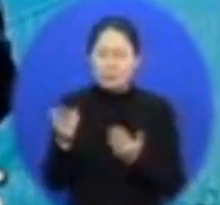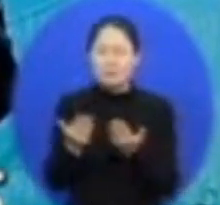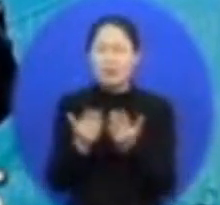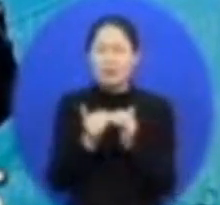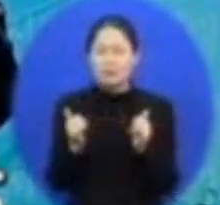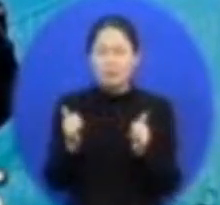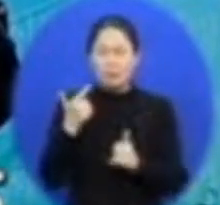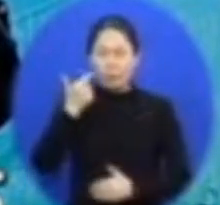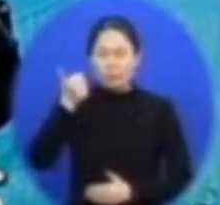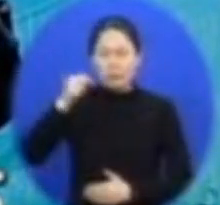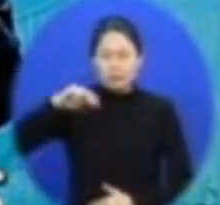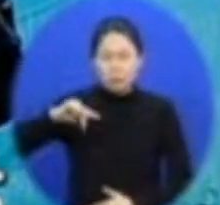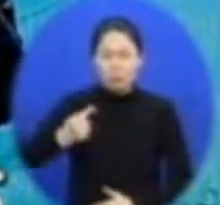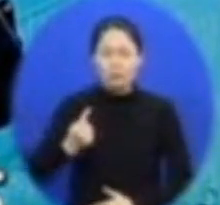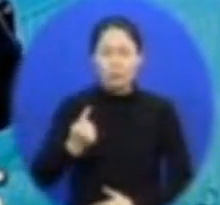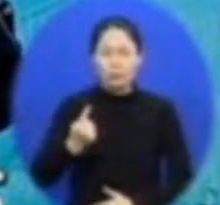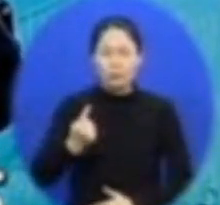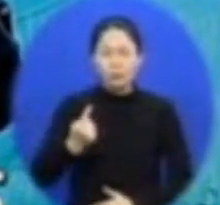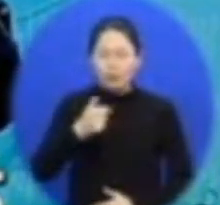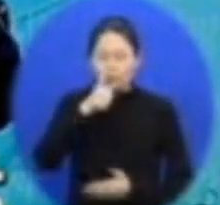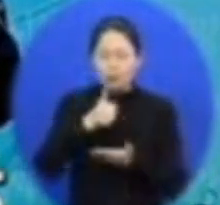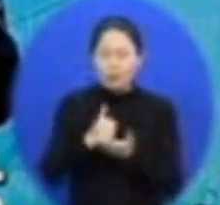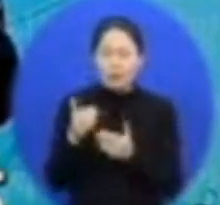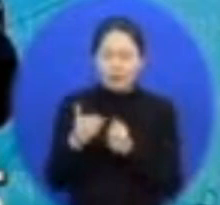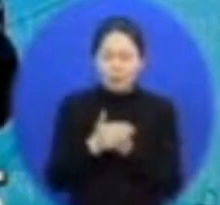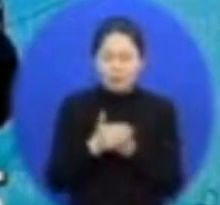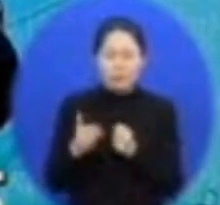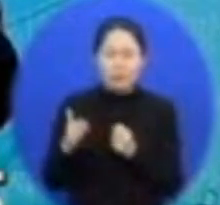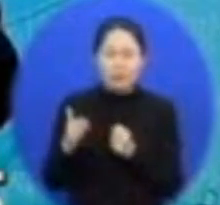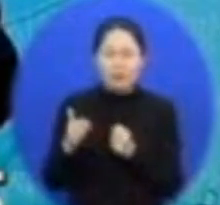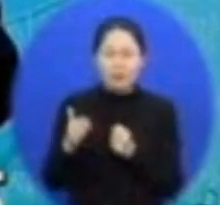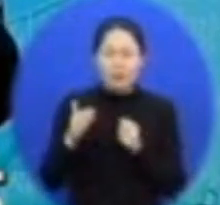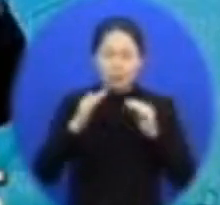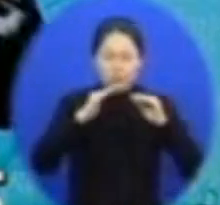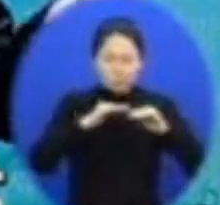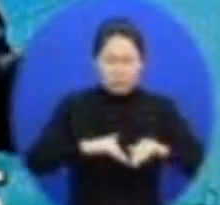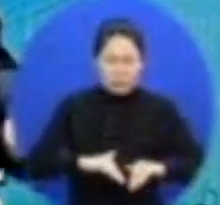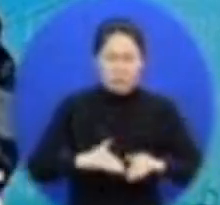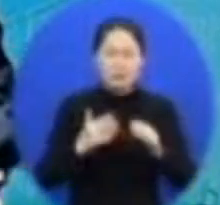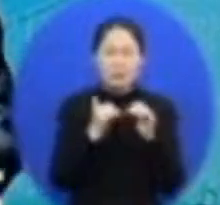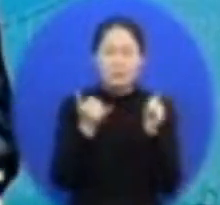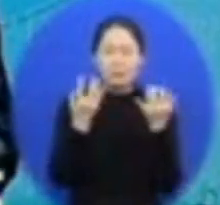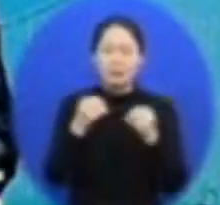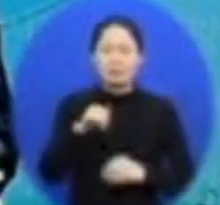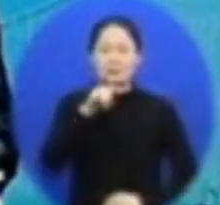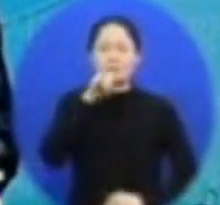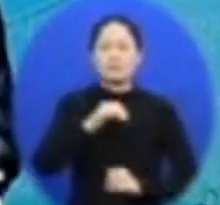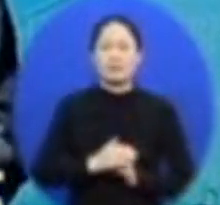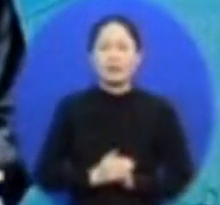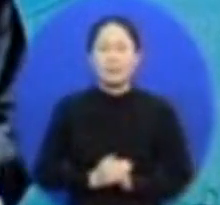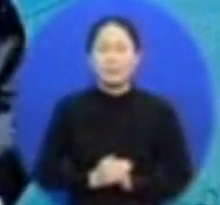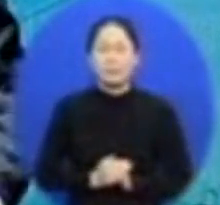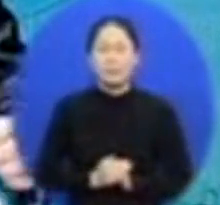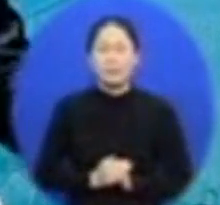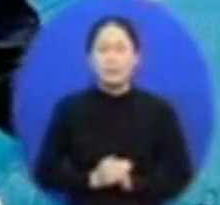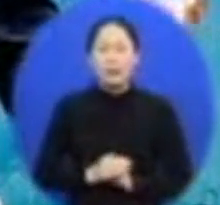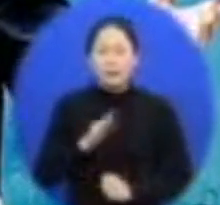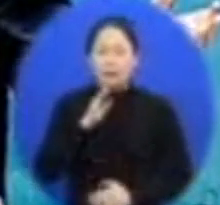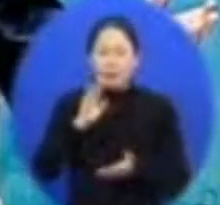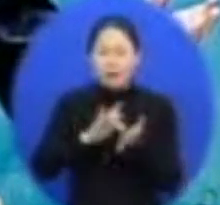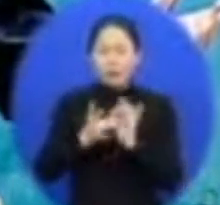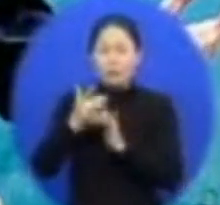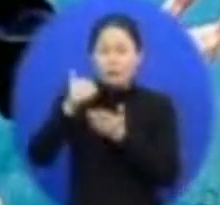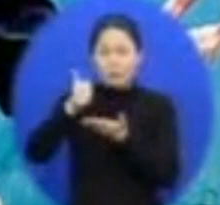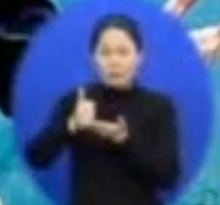목회자들 중에도 죄로 인해서 무너지는 목회자들이 많습니다 자 예수님께서는